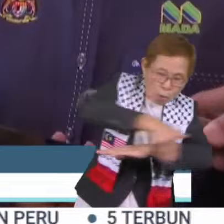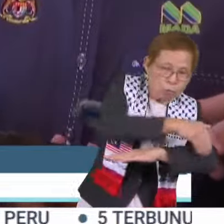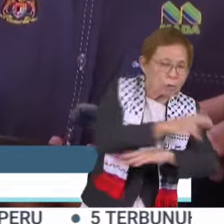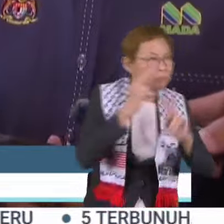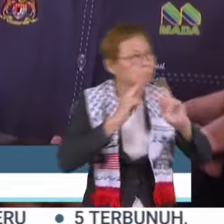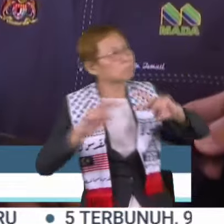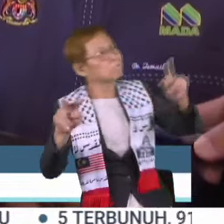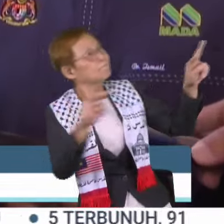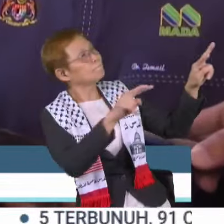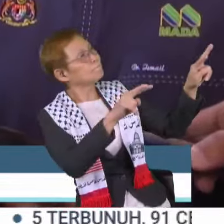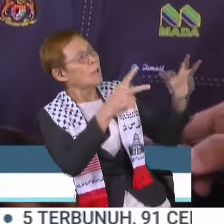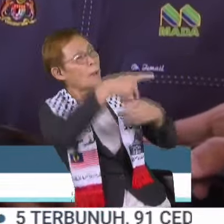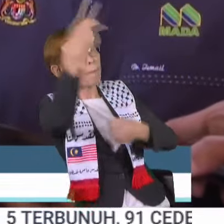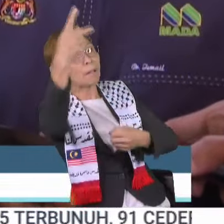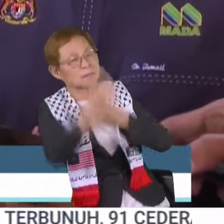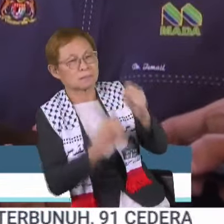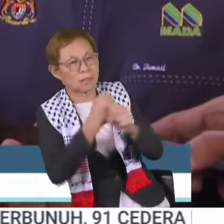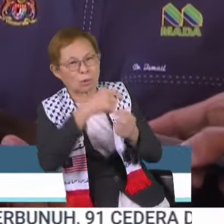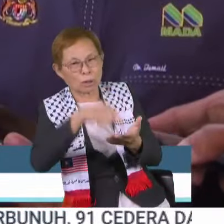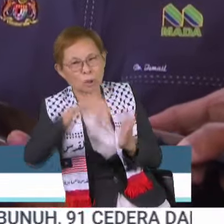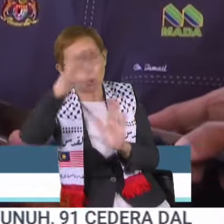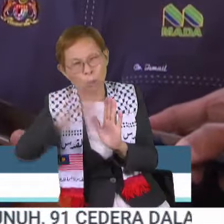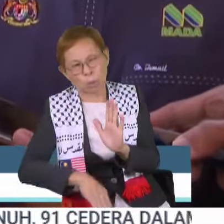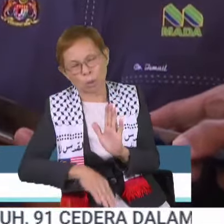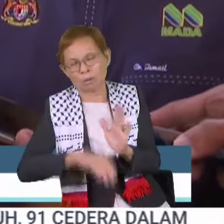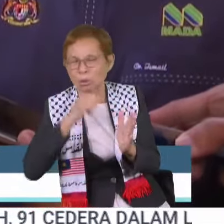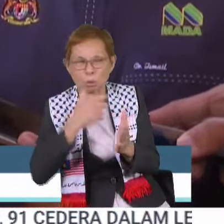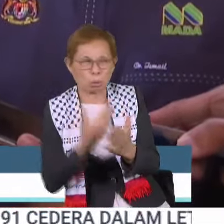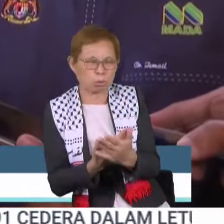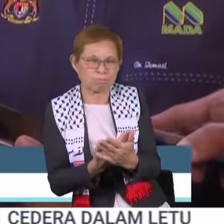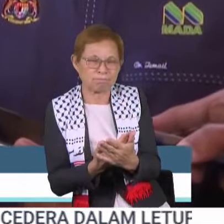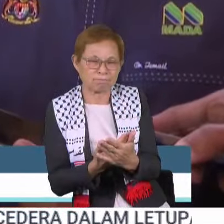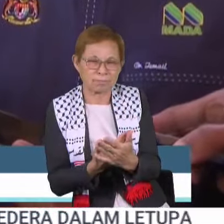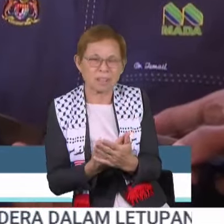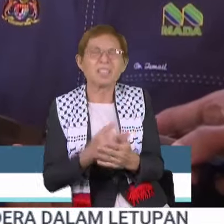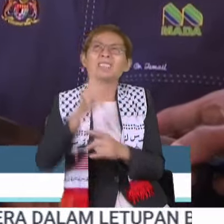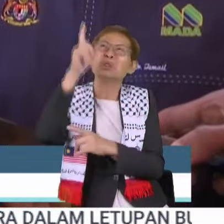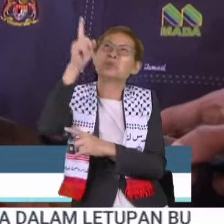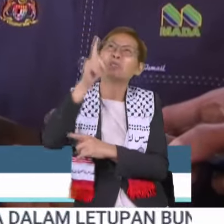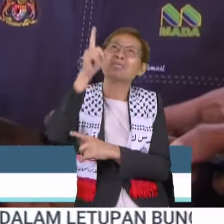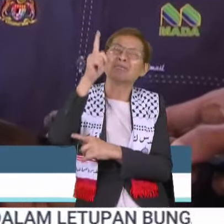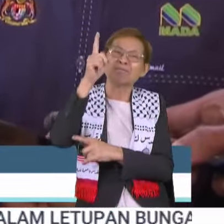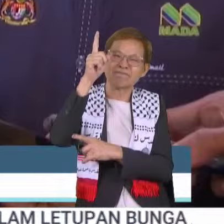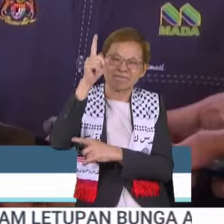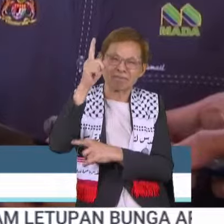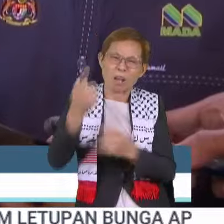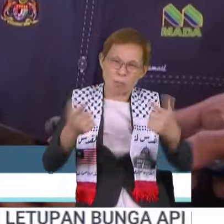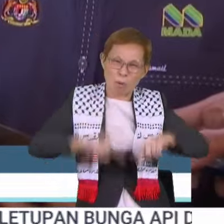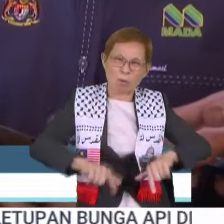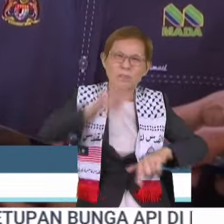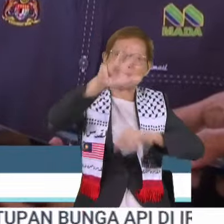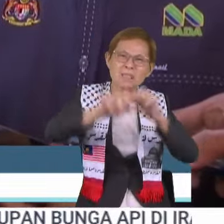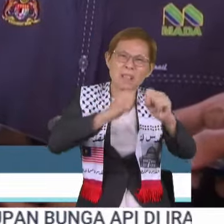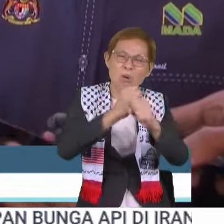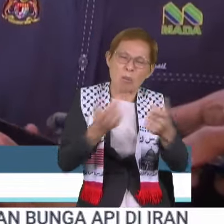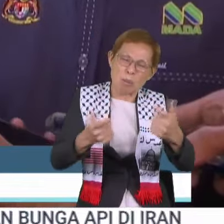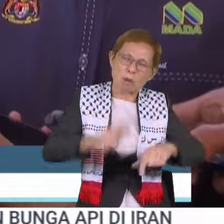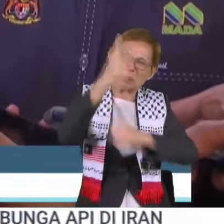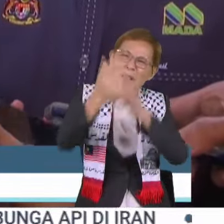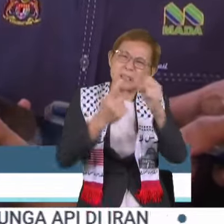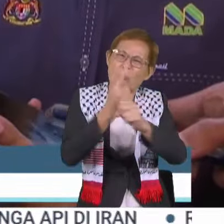kasar padi tahun ni kurang kurang baik dia dah keadaan cuaca ni dah berlaku t tahun